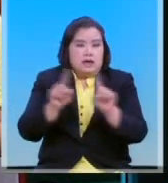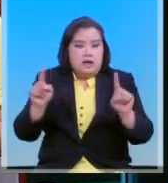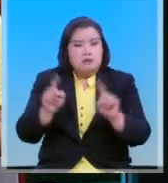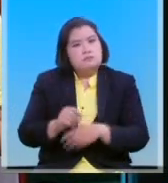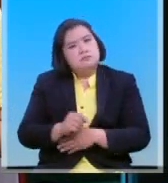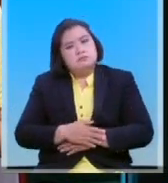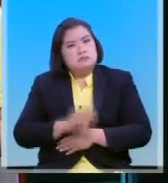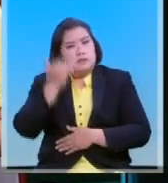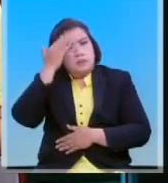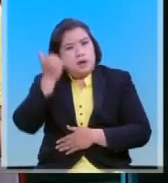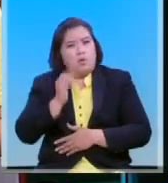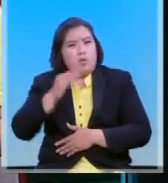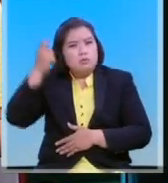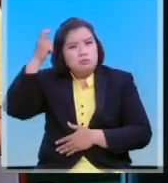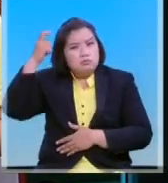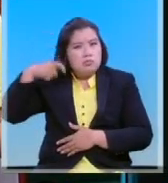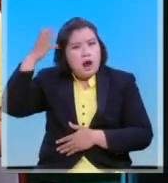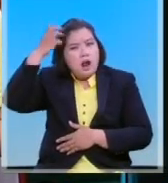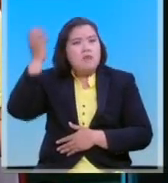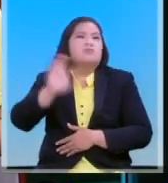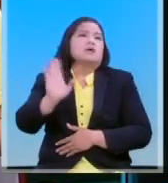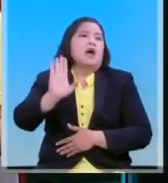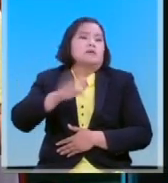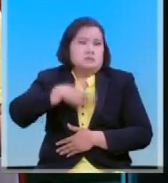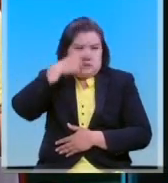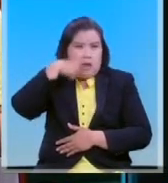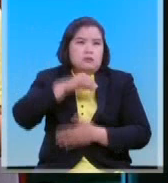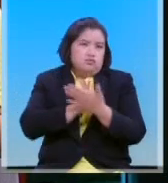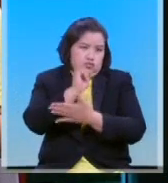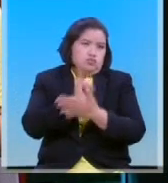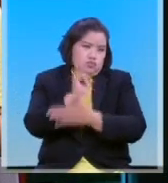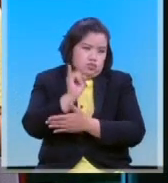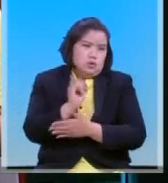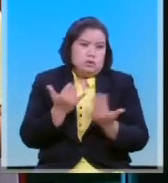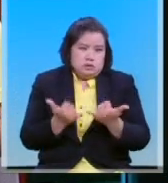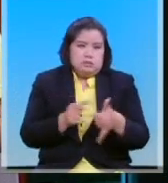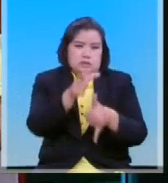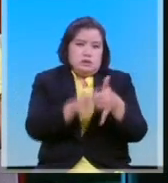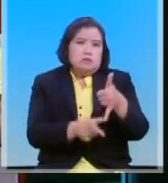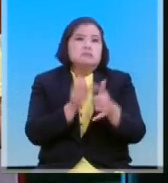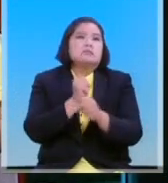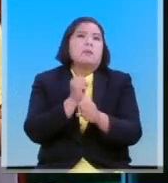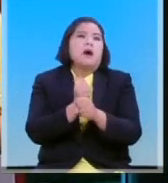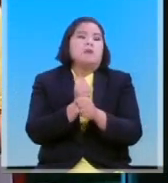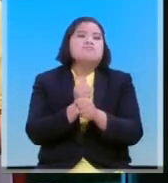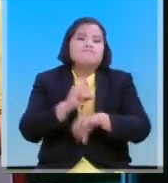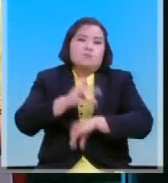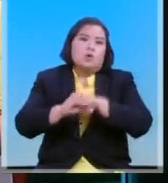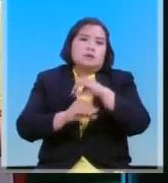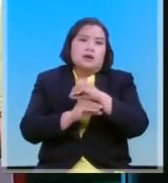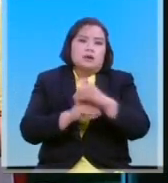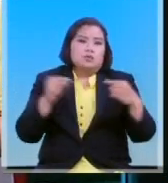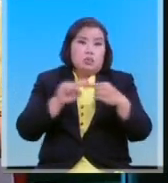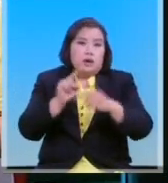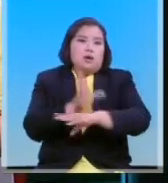ได้คนเป็นชาวต่างด้าวนะ ค ะก็เป็นคนไทยนี่แหละนะคะแล้วก็มีการทำงานเป็นคนงานก่อสร้างจริงๆ ครับก็รู้ตัวผู้